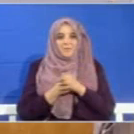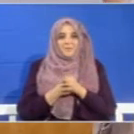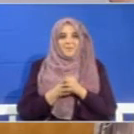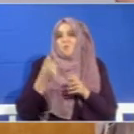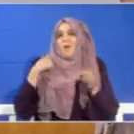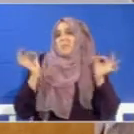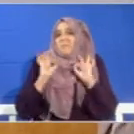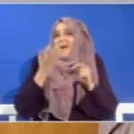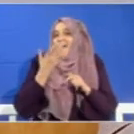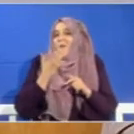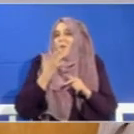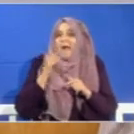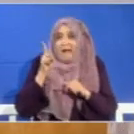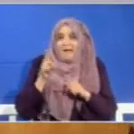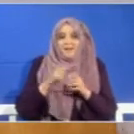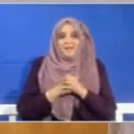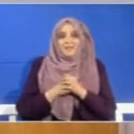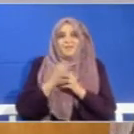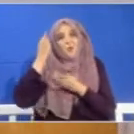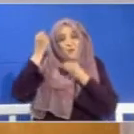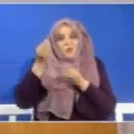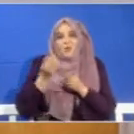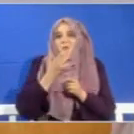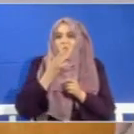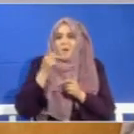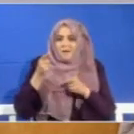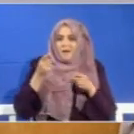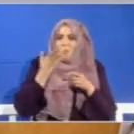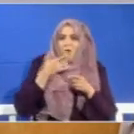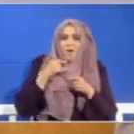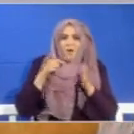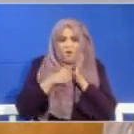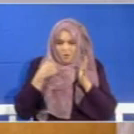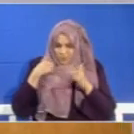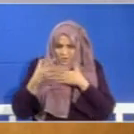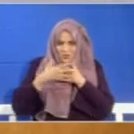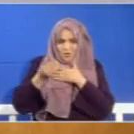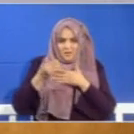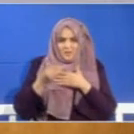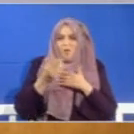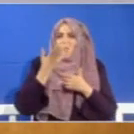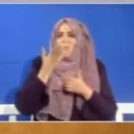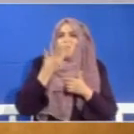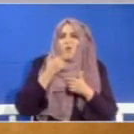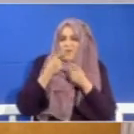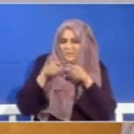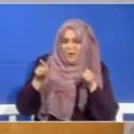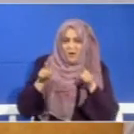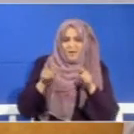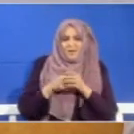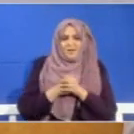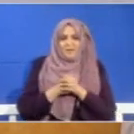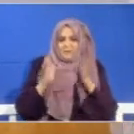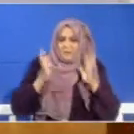أملك هذا الذوق. نعم. لكن هي أعطيت هذا الذوق هذا. ما شاء الله. فعندما تراني أخرج بلونين مختلفين يعني